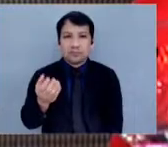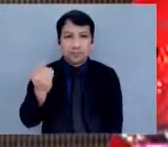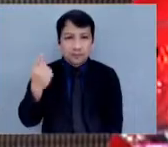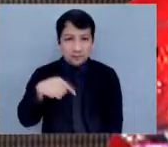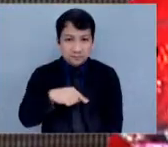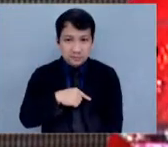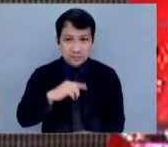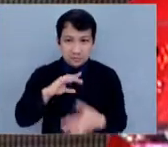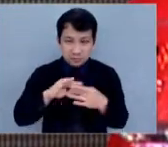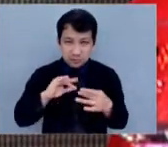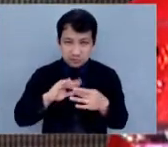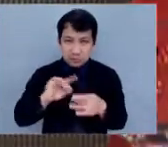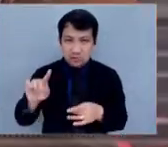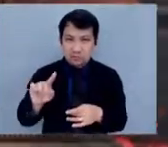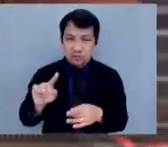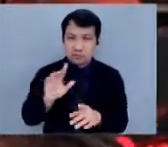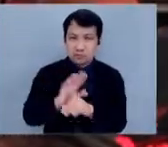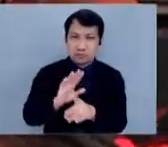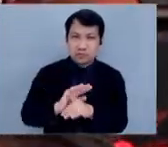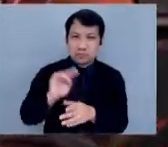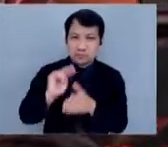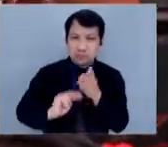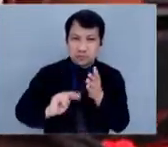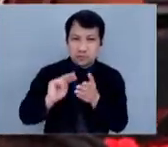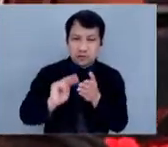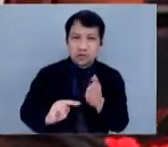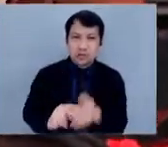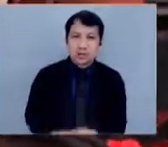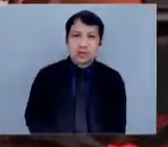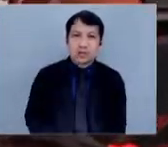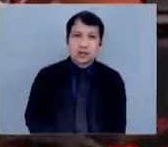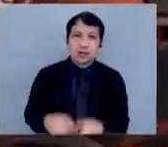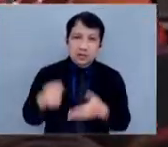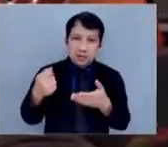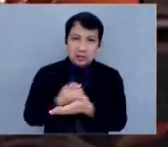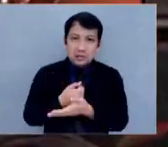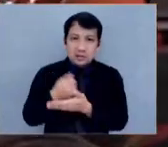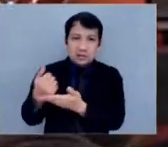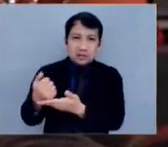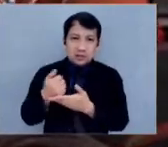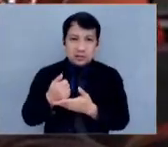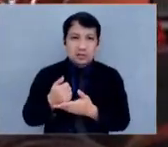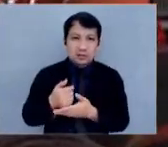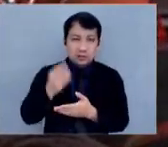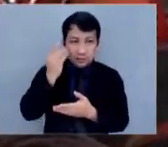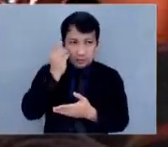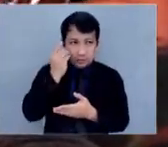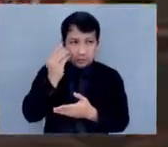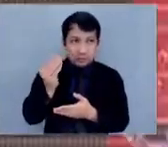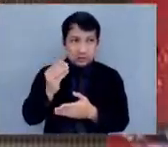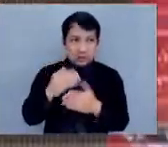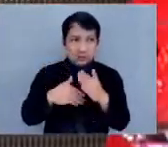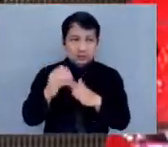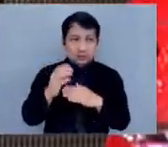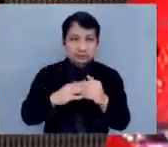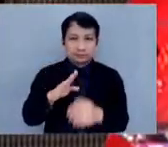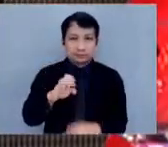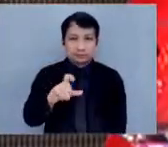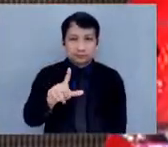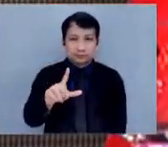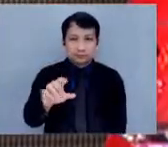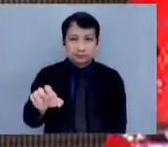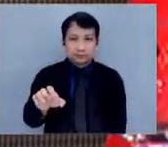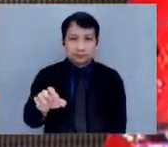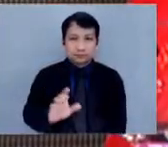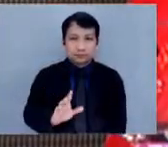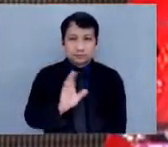itself, talagang while reading the script. Buti na lang, to the rescue raw si Donnie para i-comfort si Belle. He's always there, like